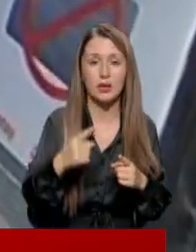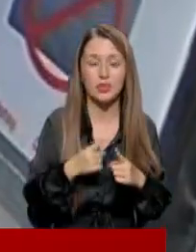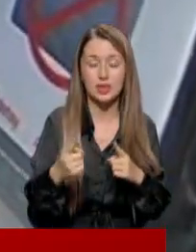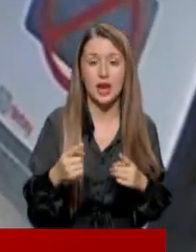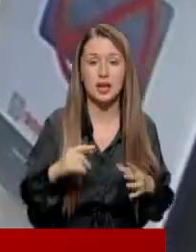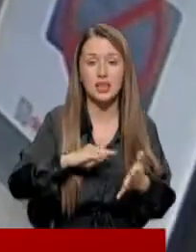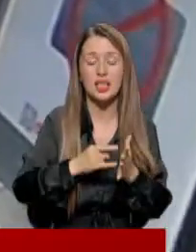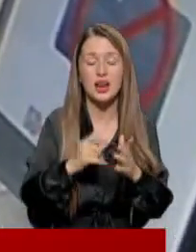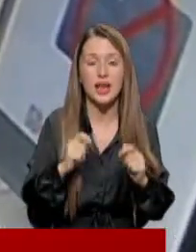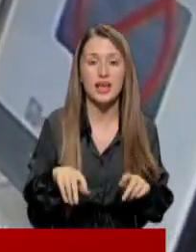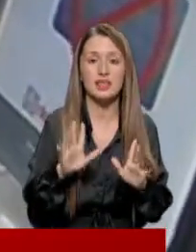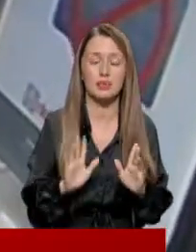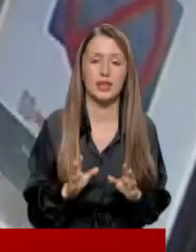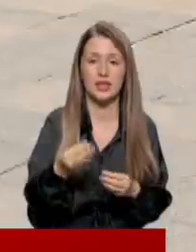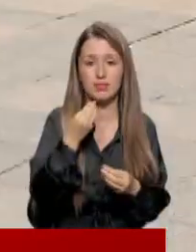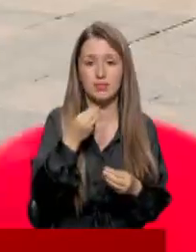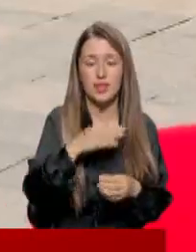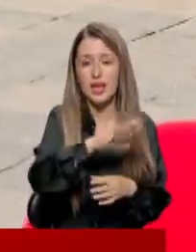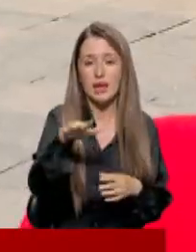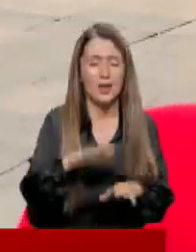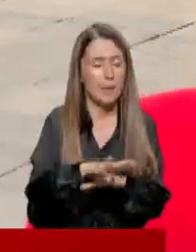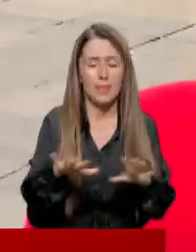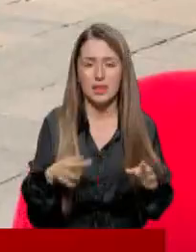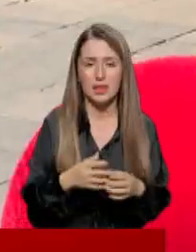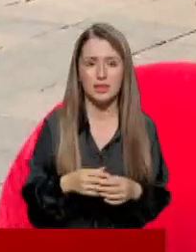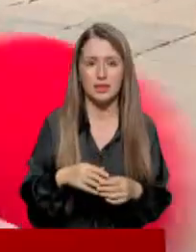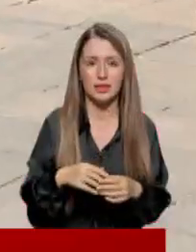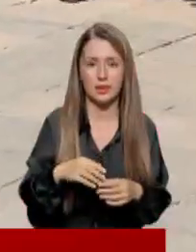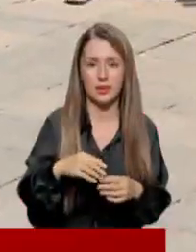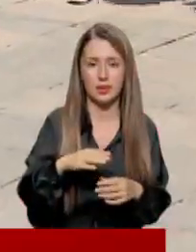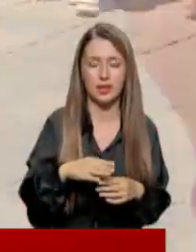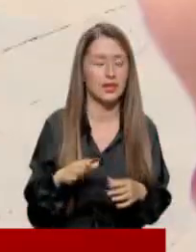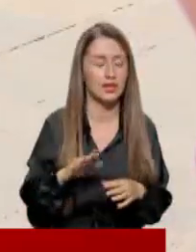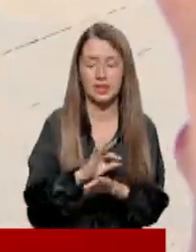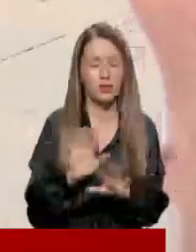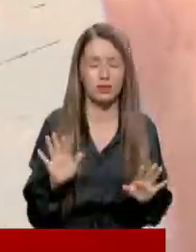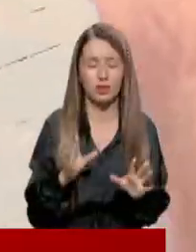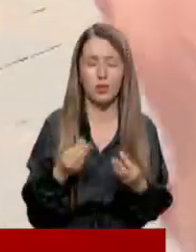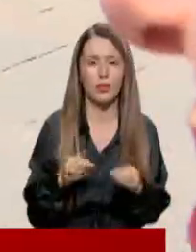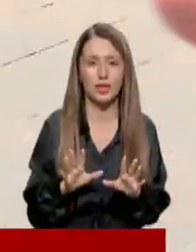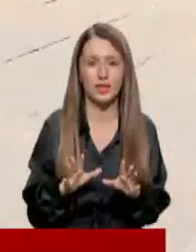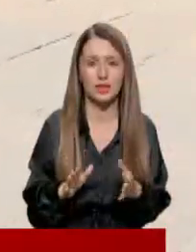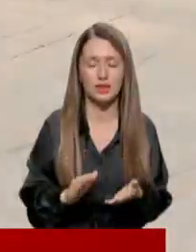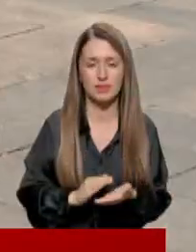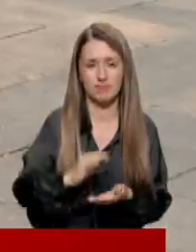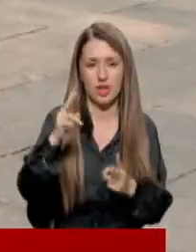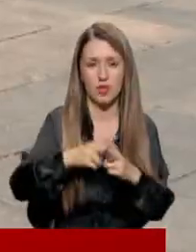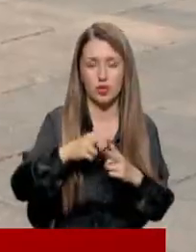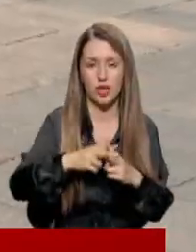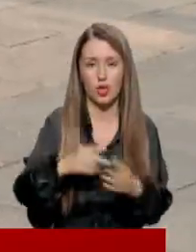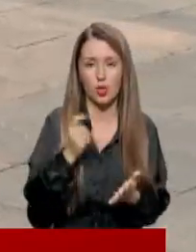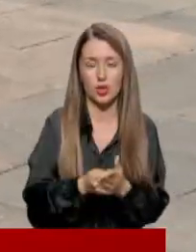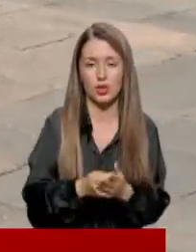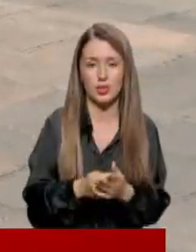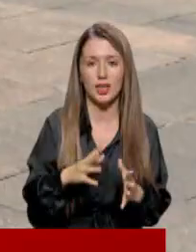etmedi. Temel ihtiyaçlar yuttu ikramiyeyi. Bayram ikramiyesi bayrama yetişemedi mi? Yok yok. Vallahi birikmiş elektrik faturamı ödedim. Hayatımın en